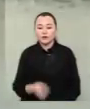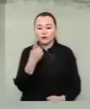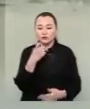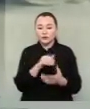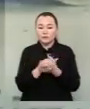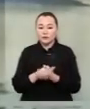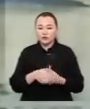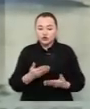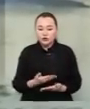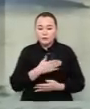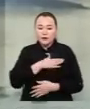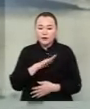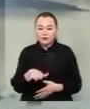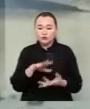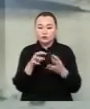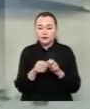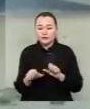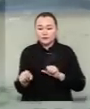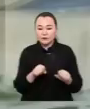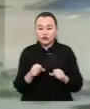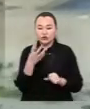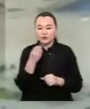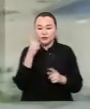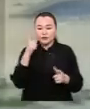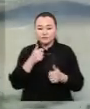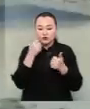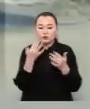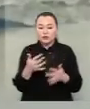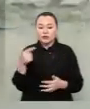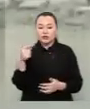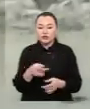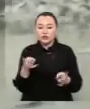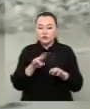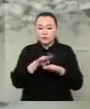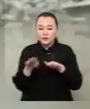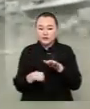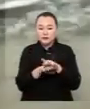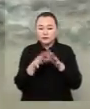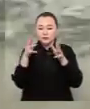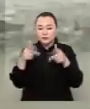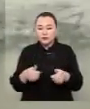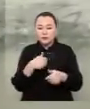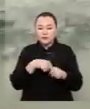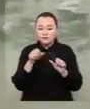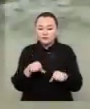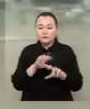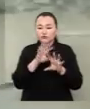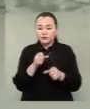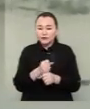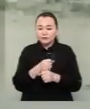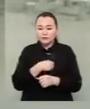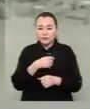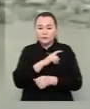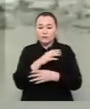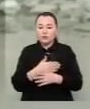Сотни мирных жителей погибли в результате землетрясения, и еще неизвестно, сколько тысяч остаются под завалами. Мы делаем все возможное, но нам не